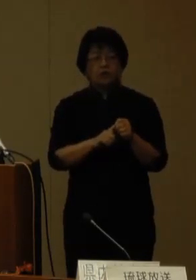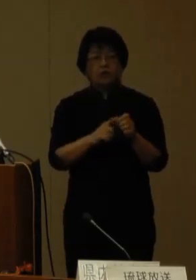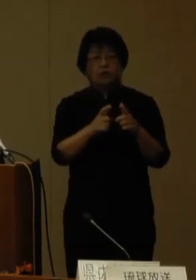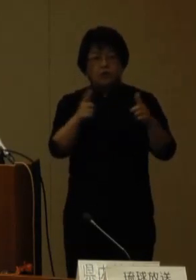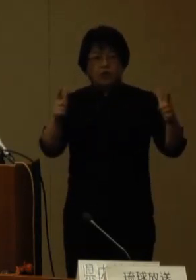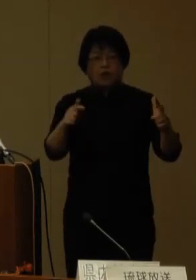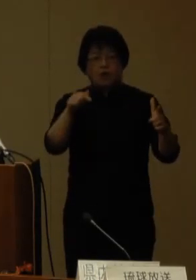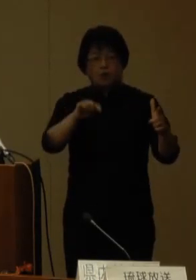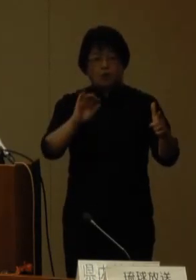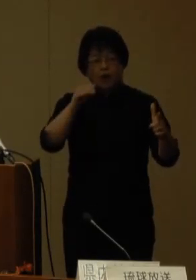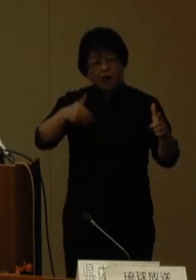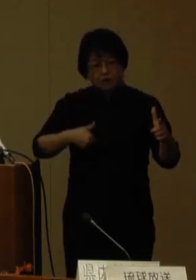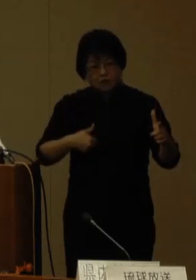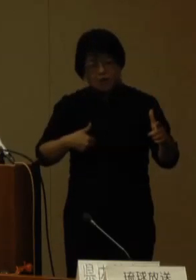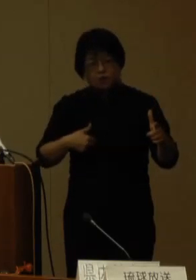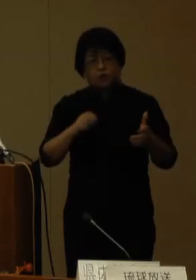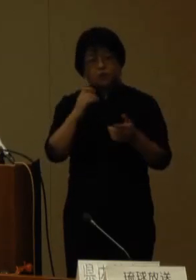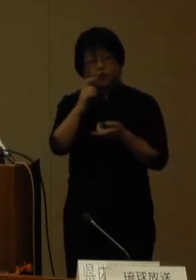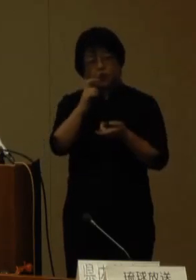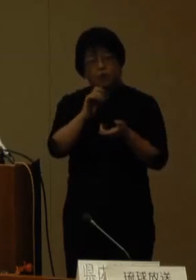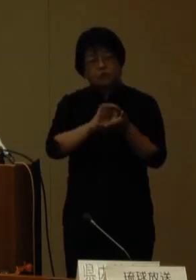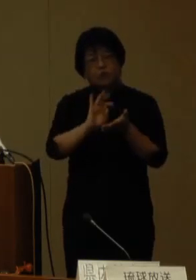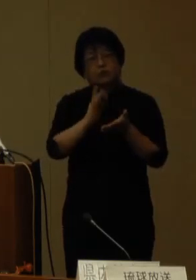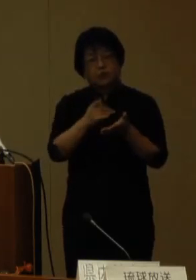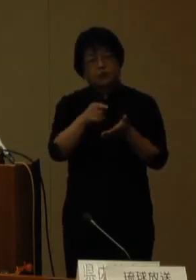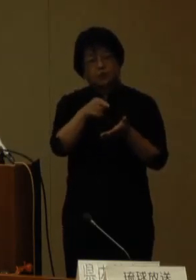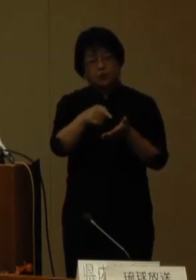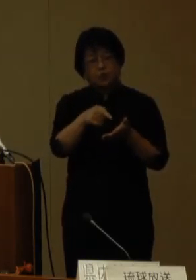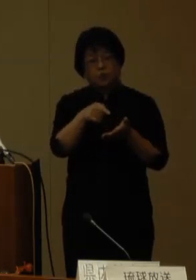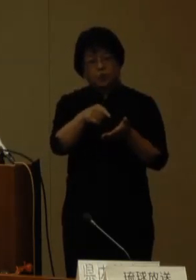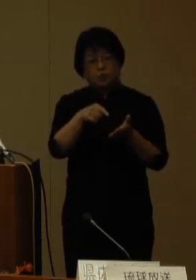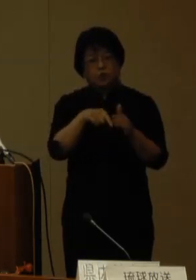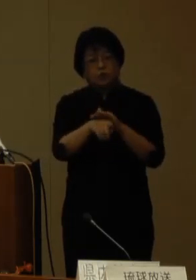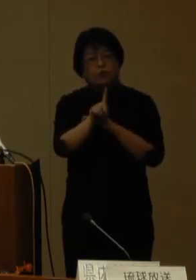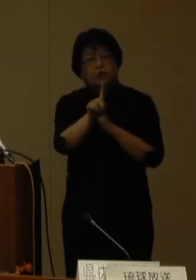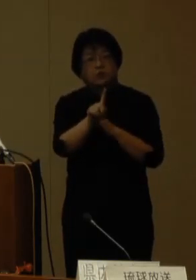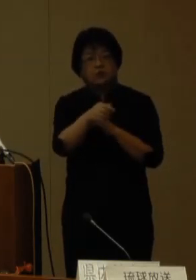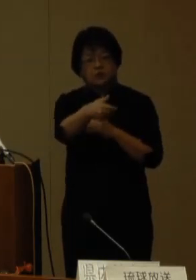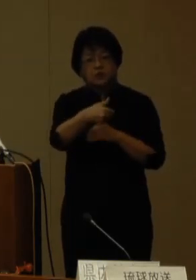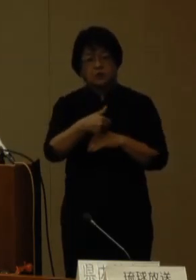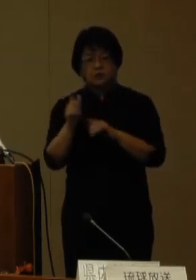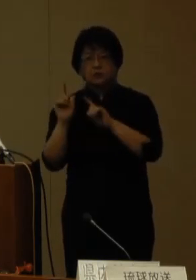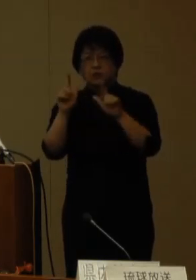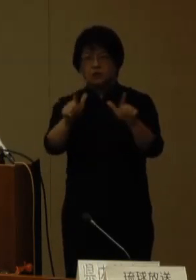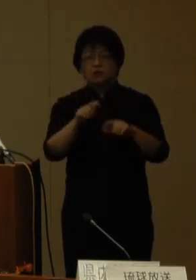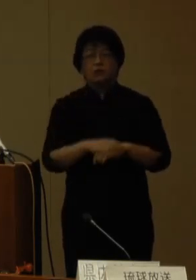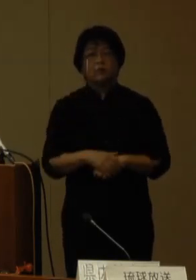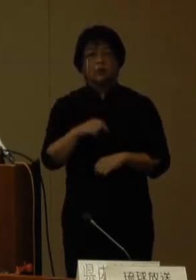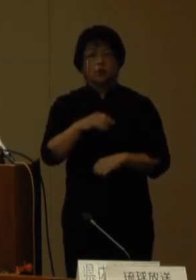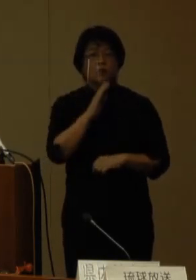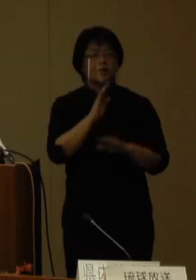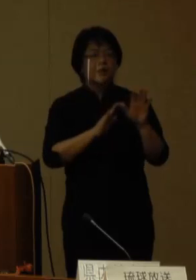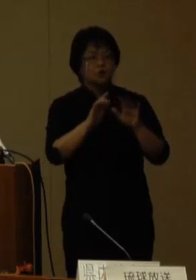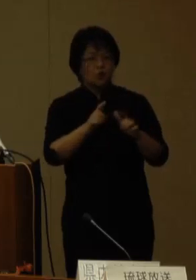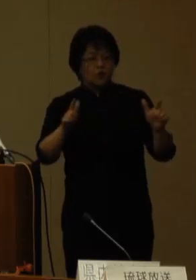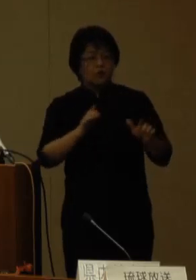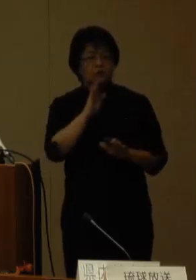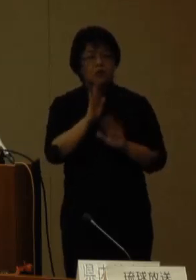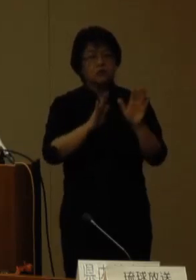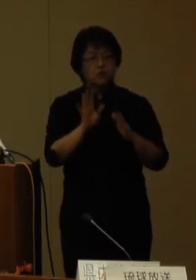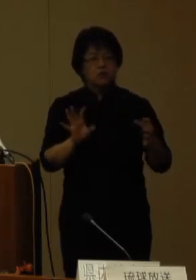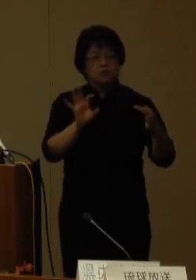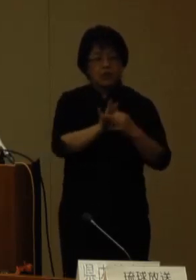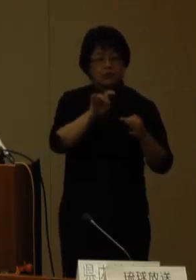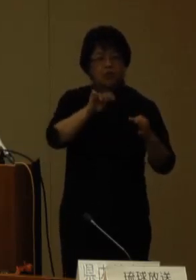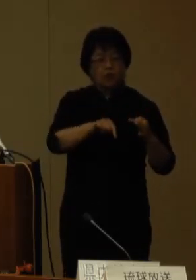という言葉を使われましたけれども、それは知事何に対して反省というふうに。 こういう現状につながってしまったということは、私